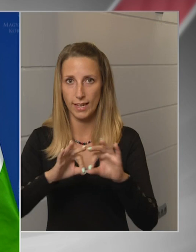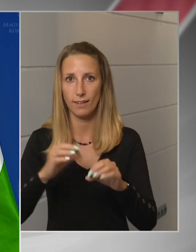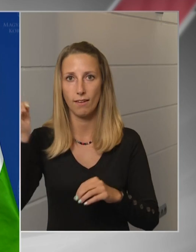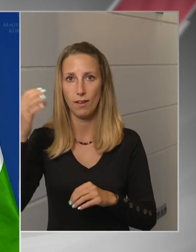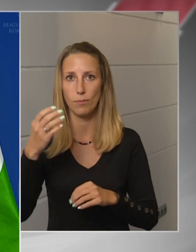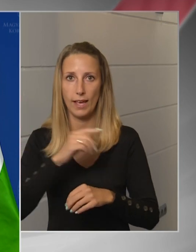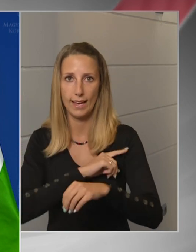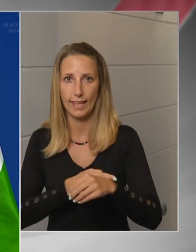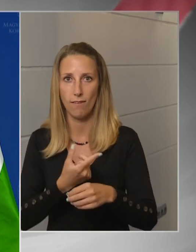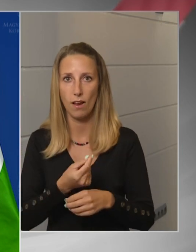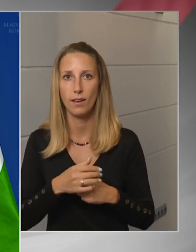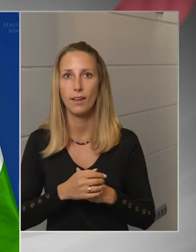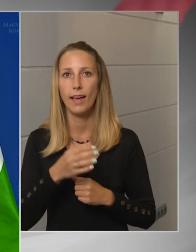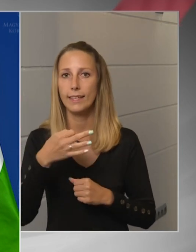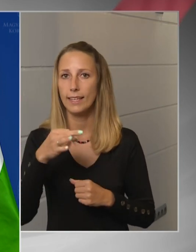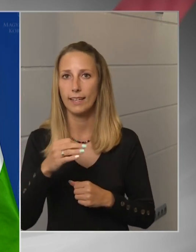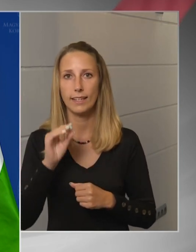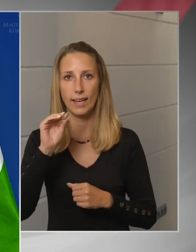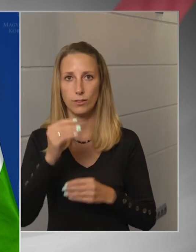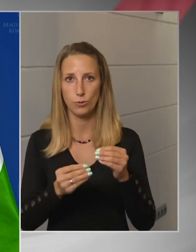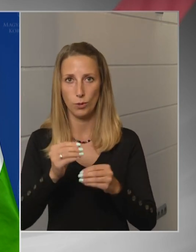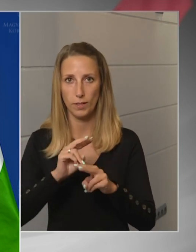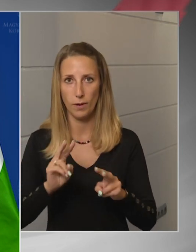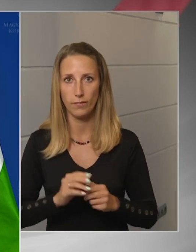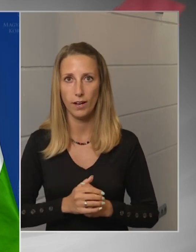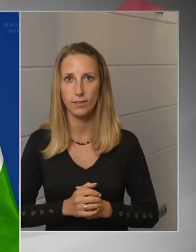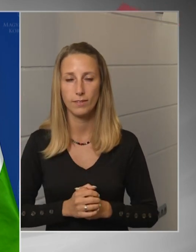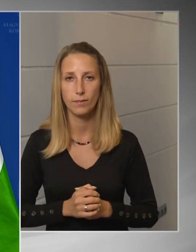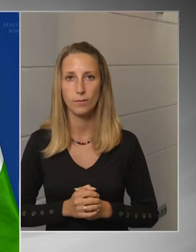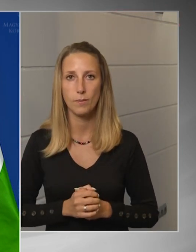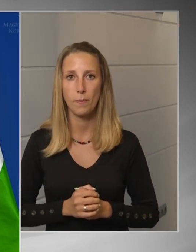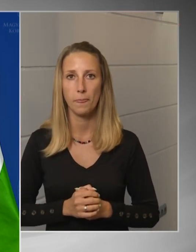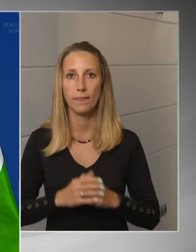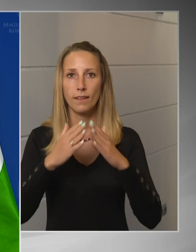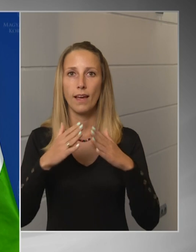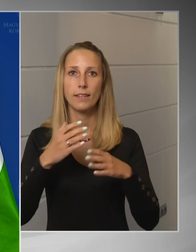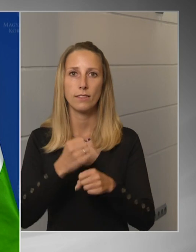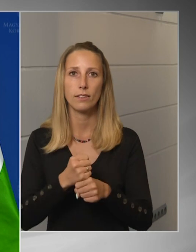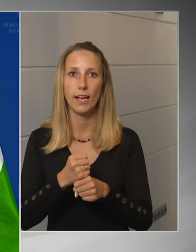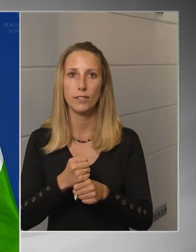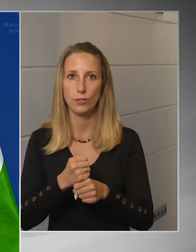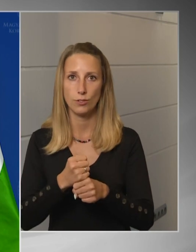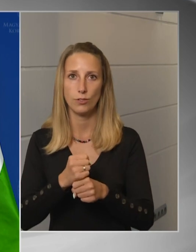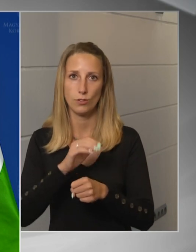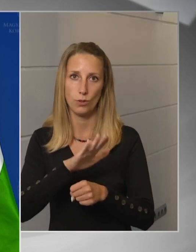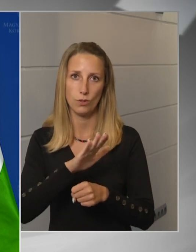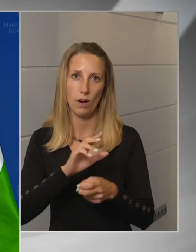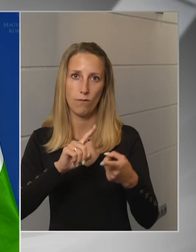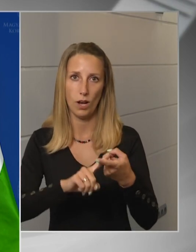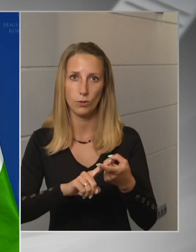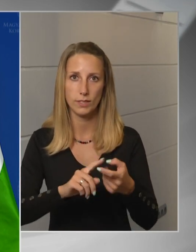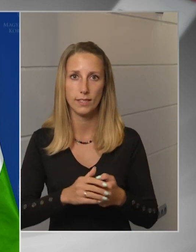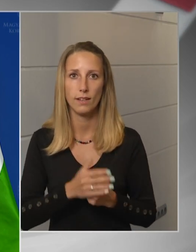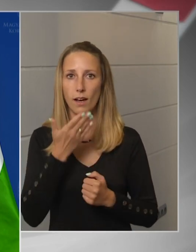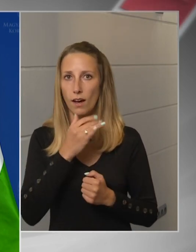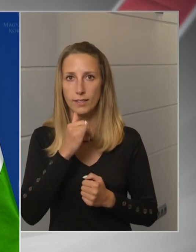napenergiánál viszont egyetlen egy jelentős probléma van. Ez a háztartási naperőművekre működik, vagy vonatkozik, hogyha